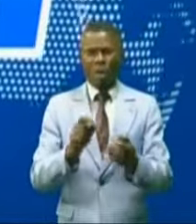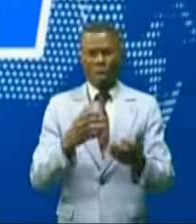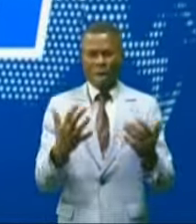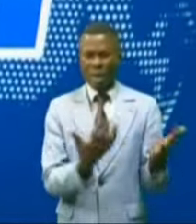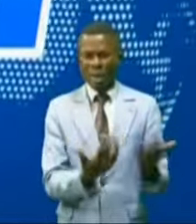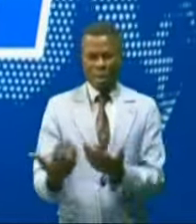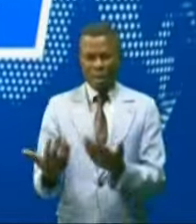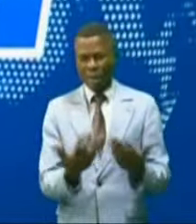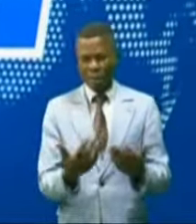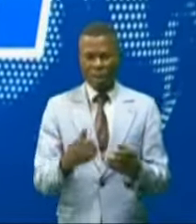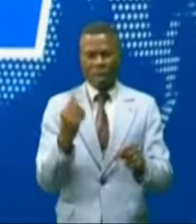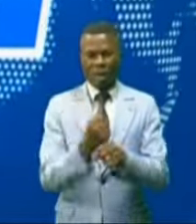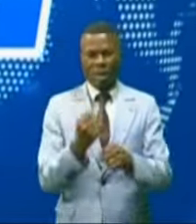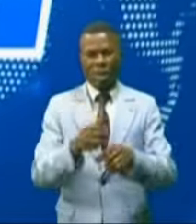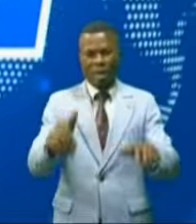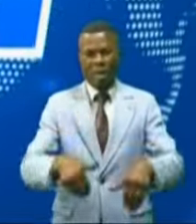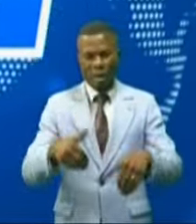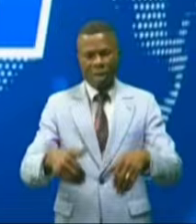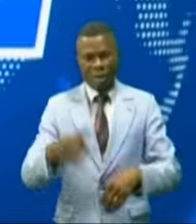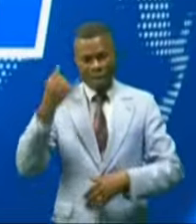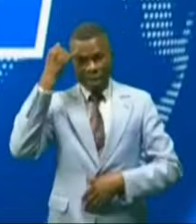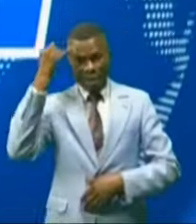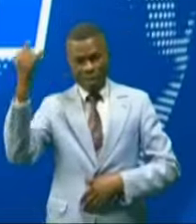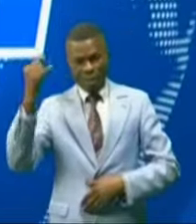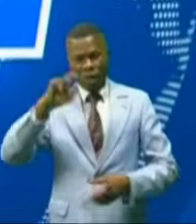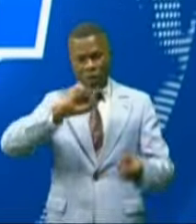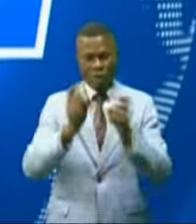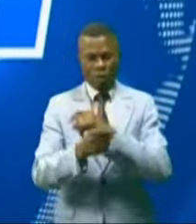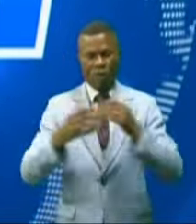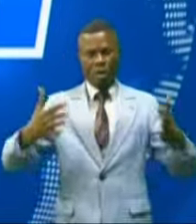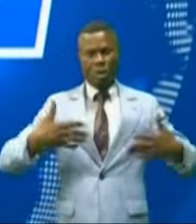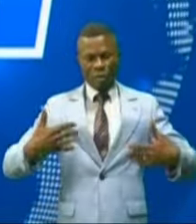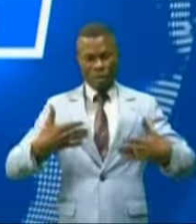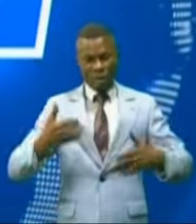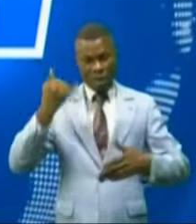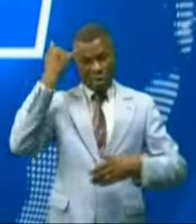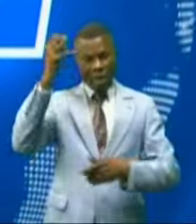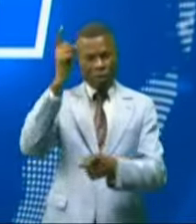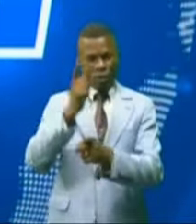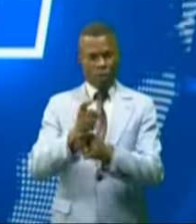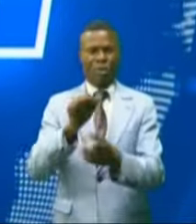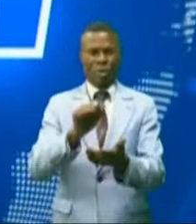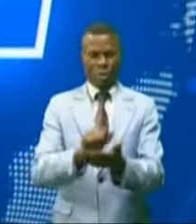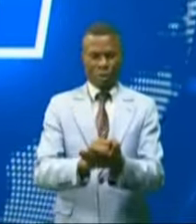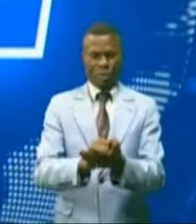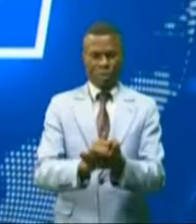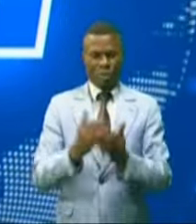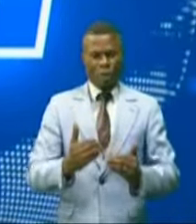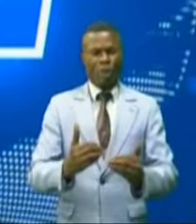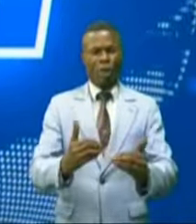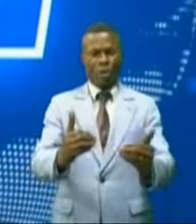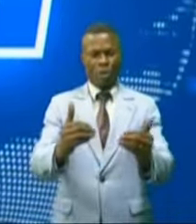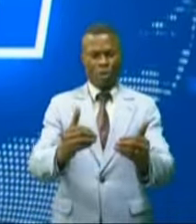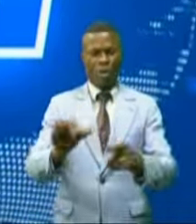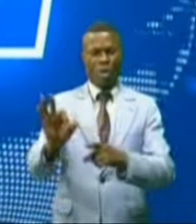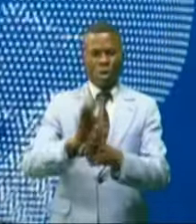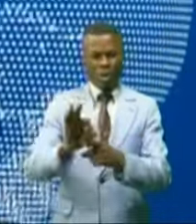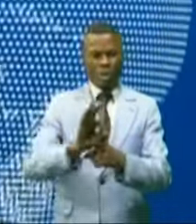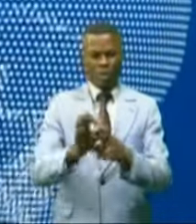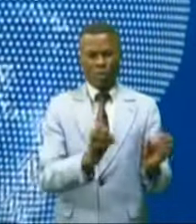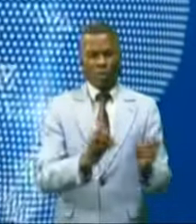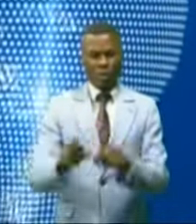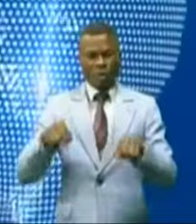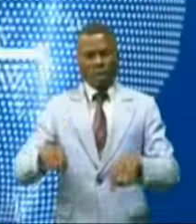de l'agriculture dans le contexte de changement climatique, c'est l'objectif principal que poursuit cet atelier organisé